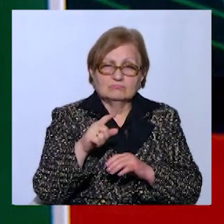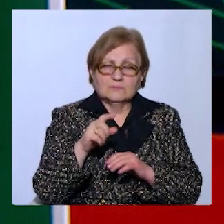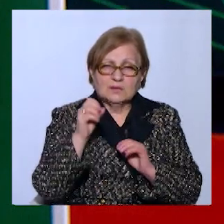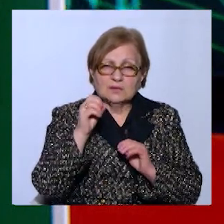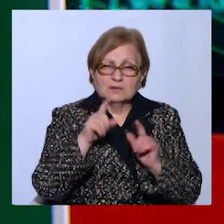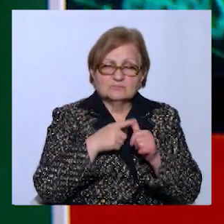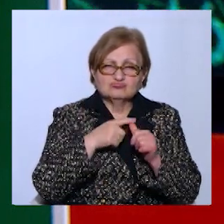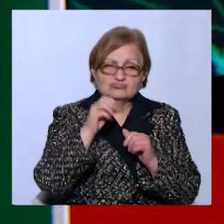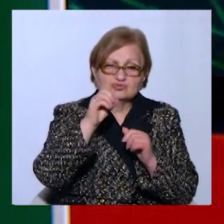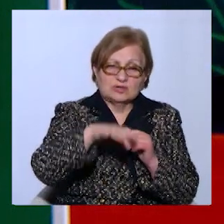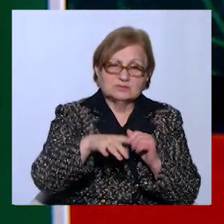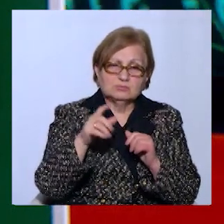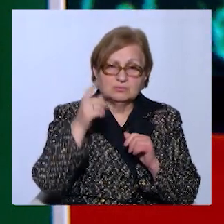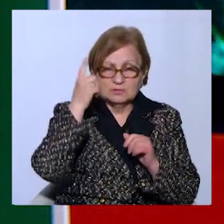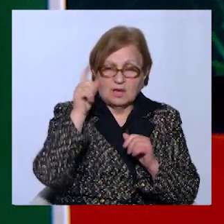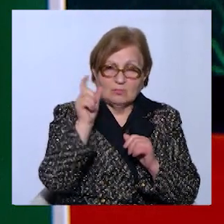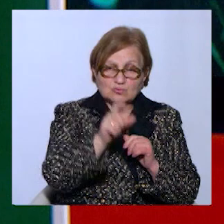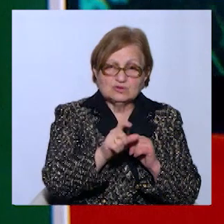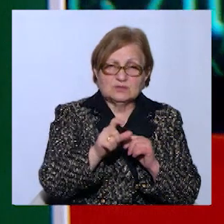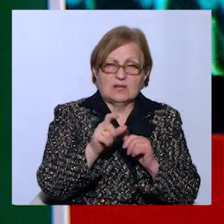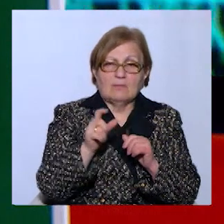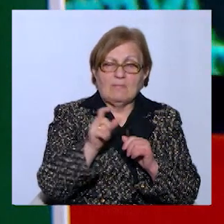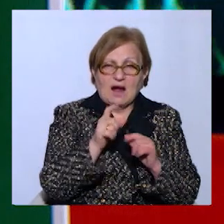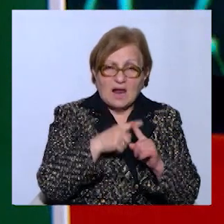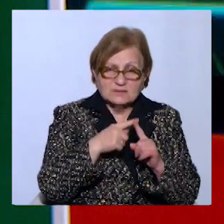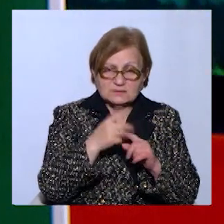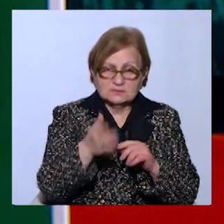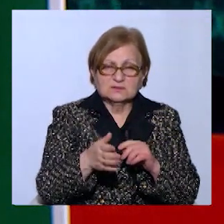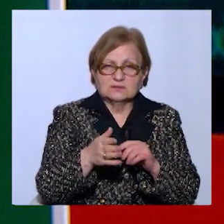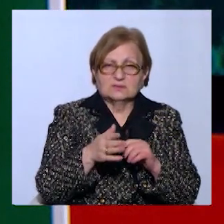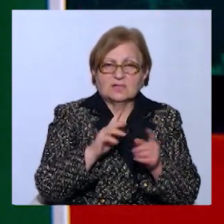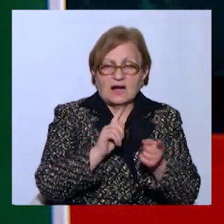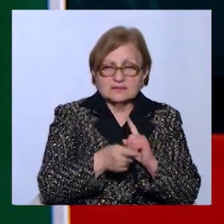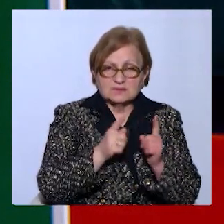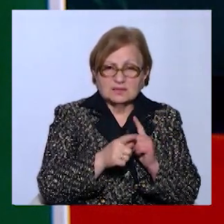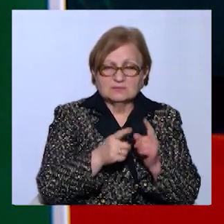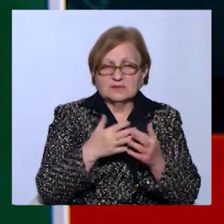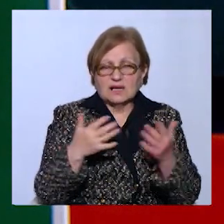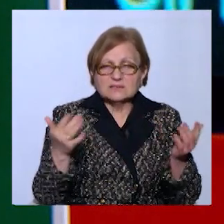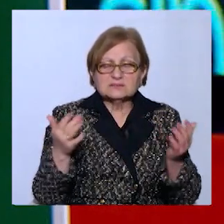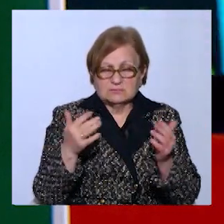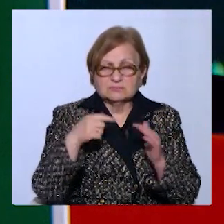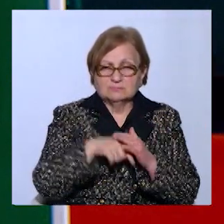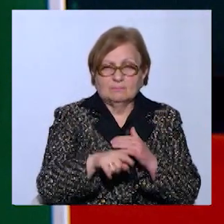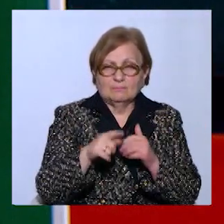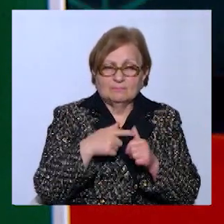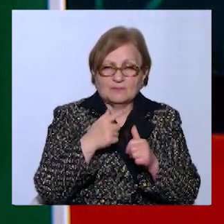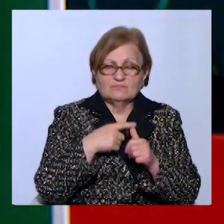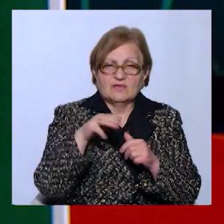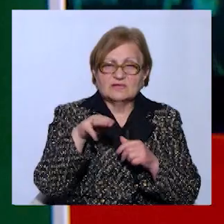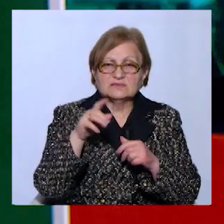ვთქვათ, ამოცანა, მაგალითი, განტოლება, გარდაქმნა, წირადების შეკრება. ყველაფერს ამას ქვია